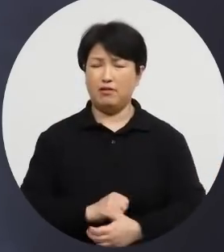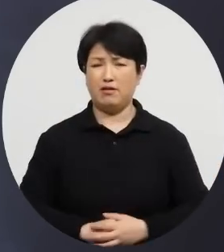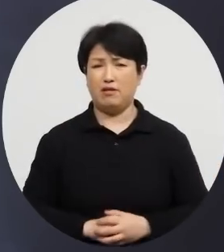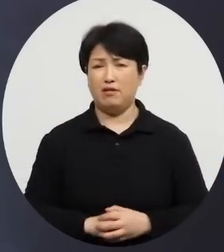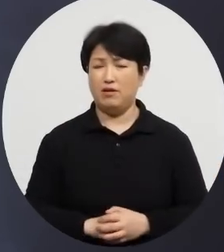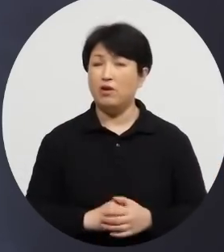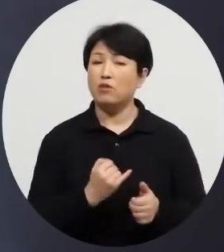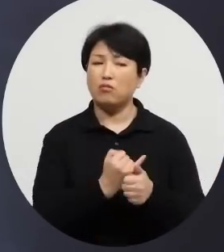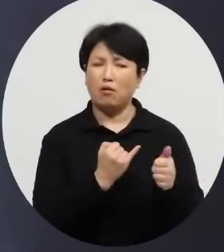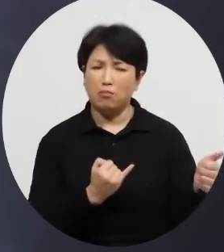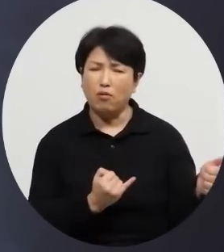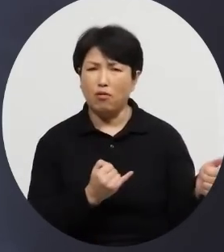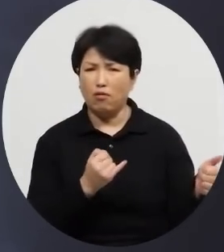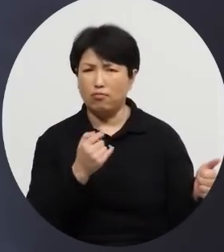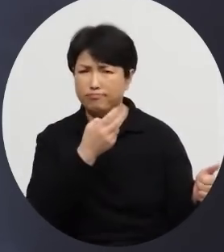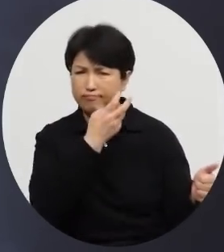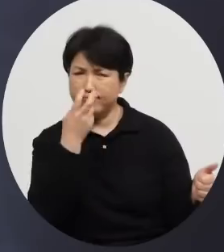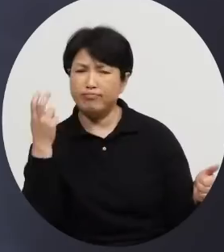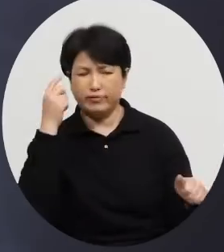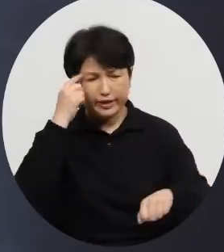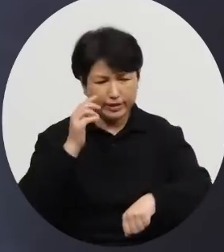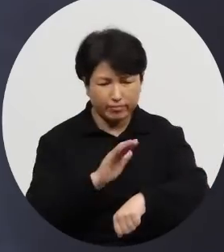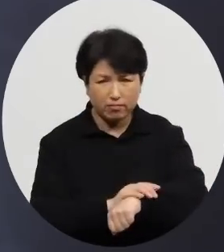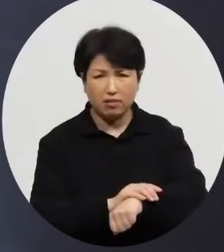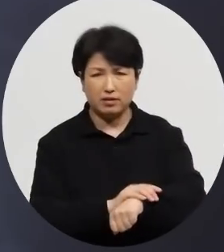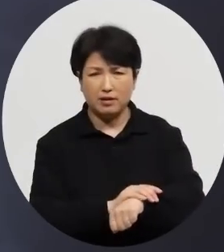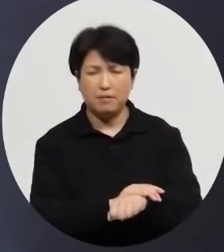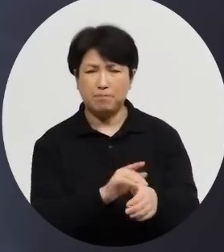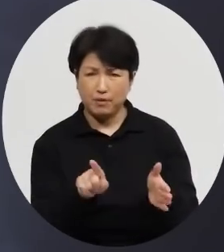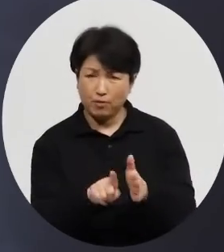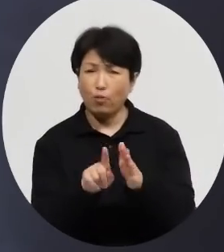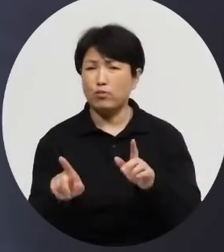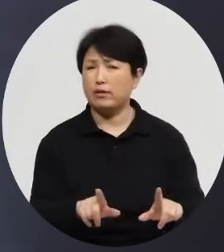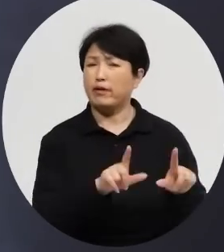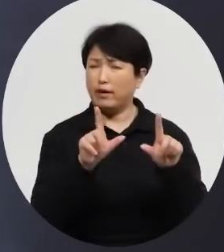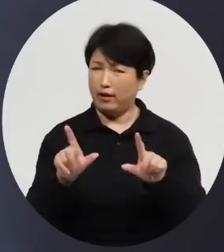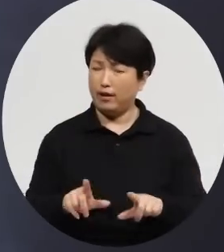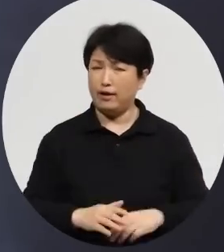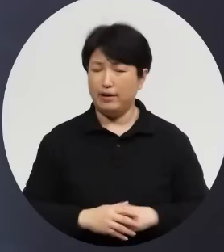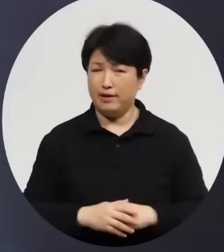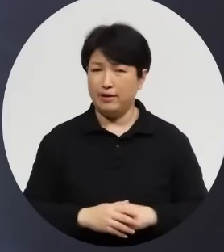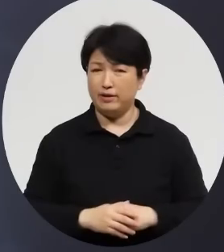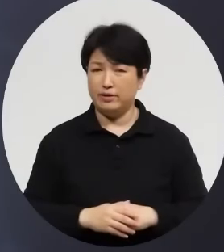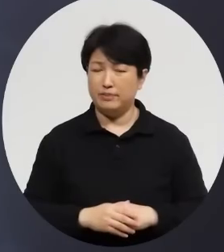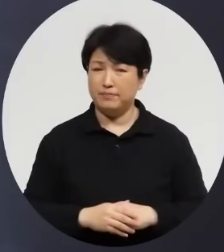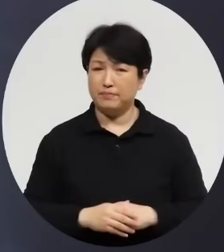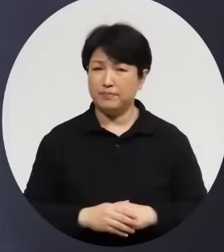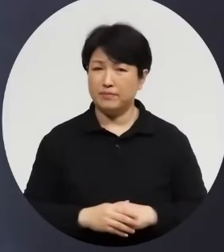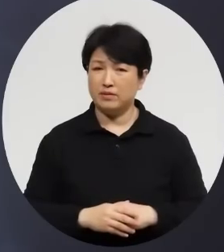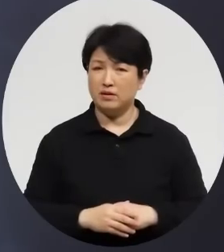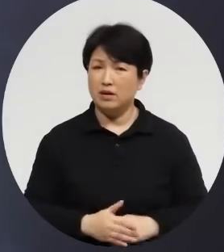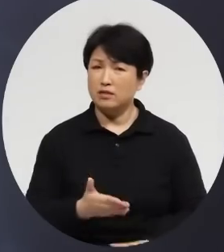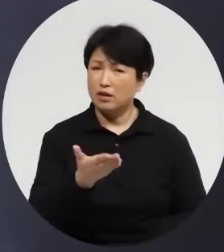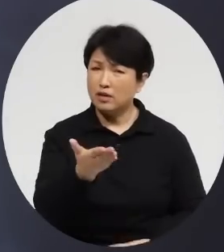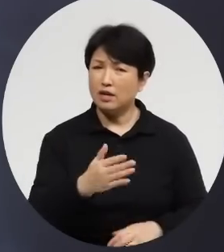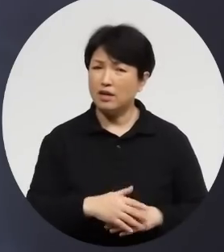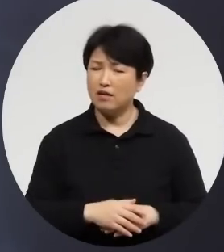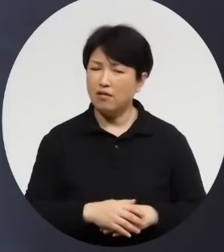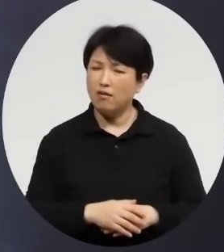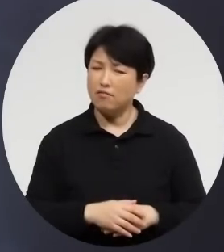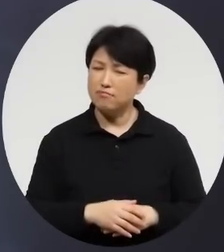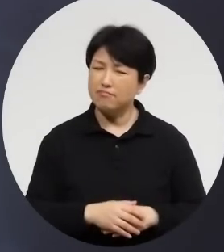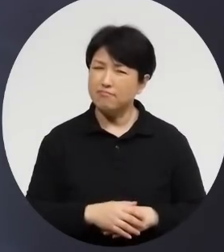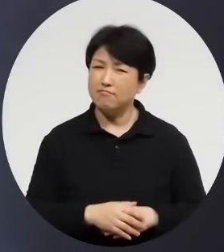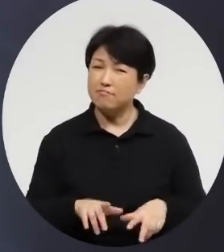그러니까 남편이 현명한 줄 알고 좀 살면 어떨까? 자기 생각은 뭐 이해는